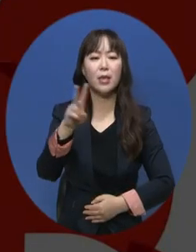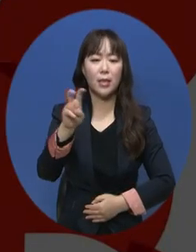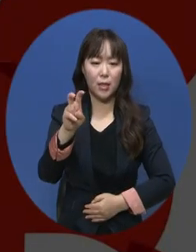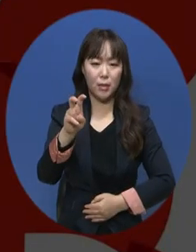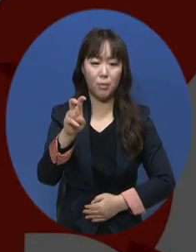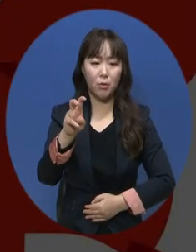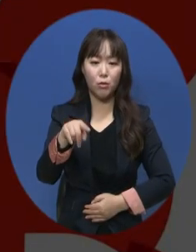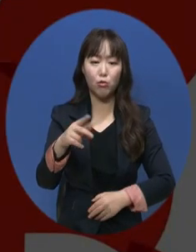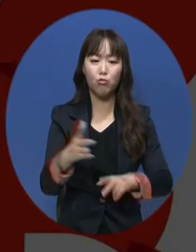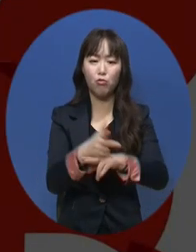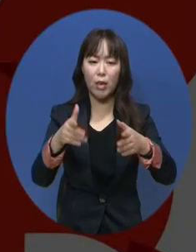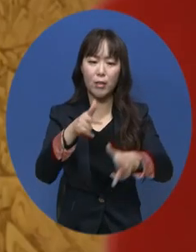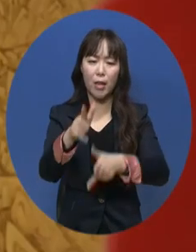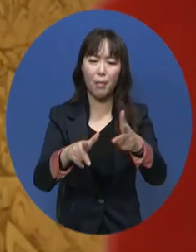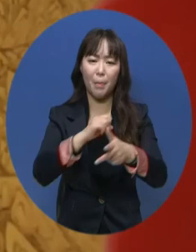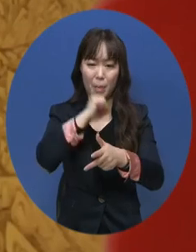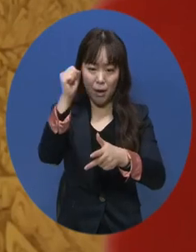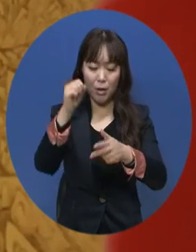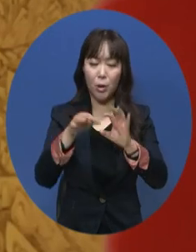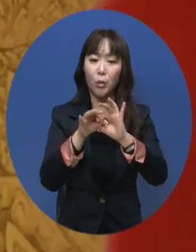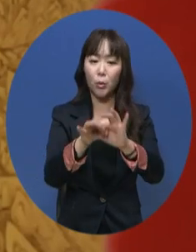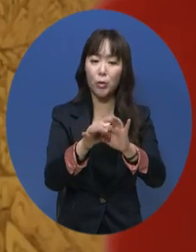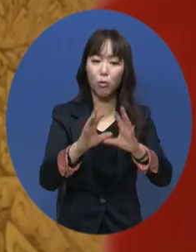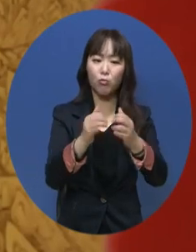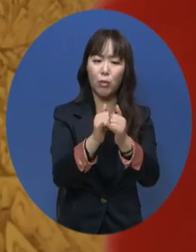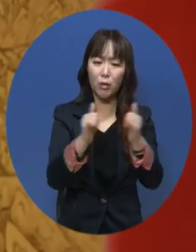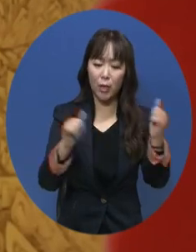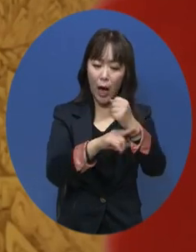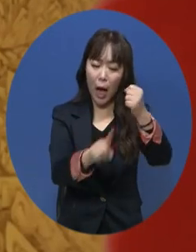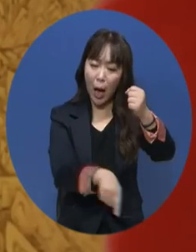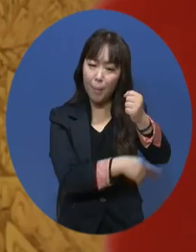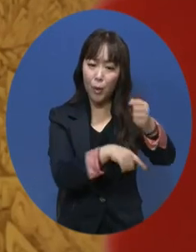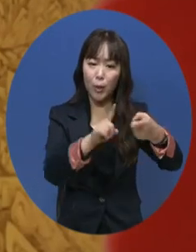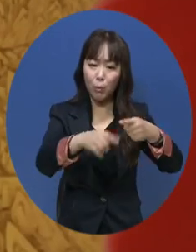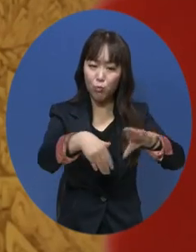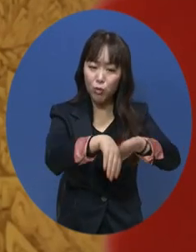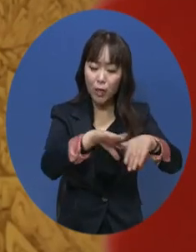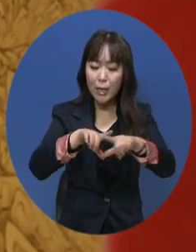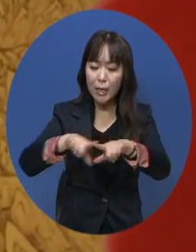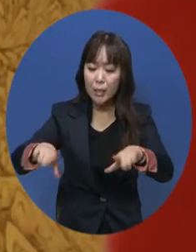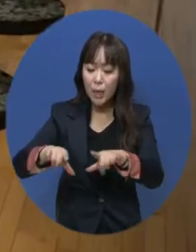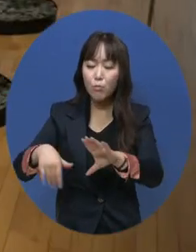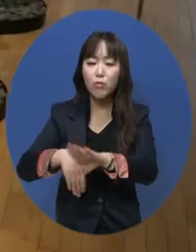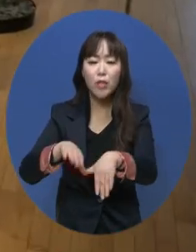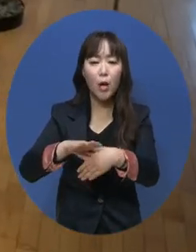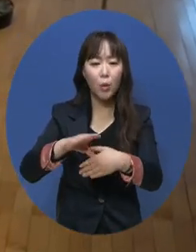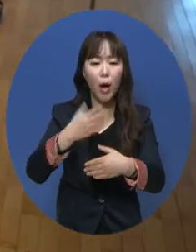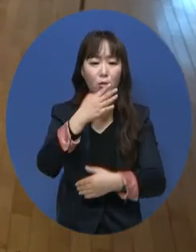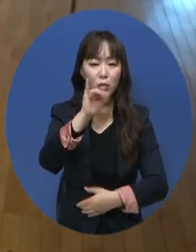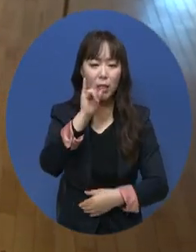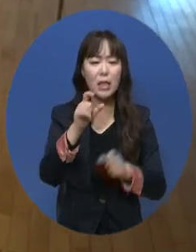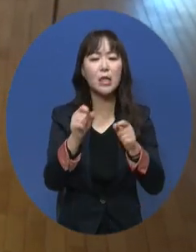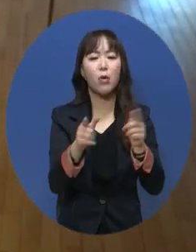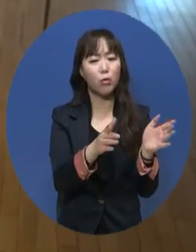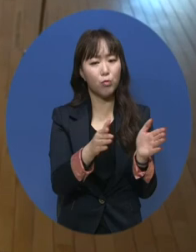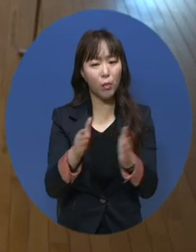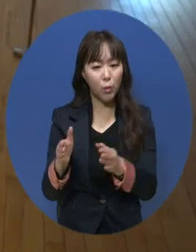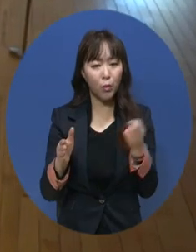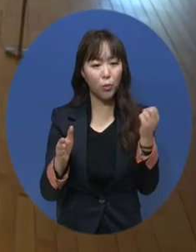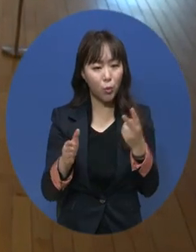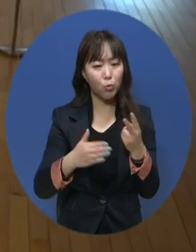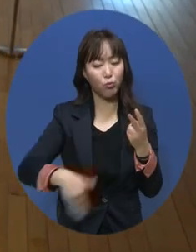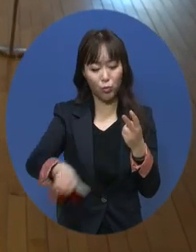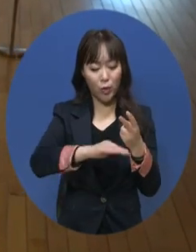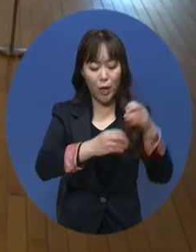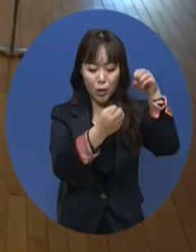사업에 선정됐습니다. 이를 통해 국민들이 한복 문화를 일상 문화로 누릴 수 있도록 기회를 마련하고